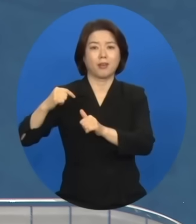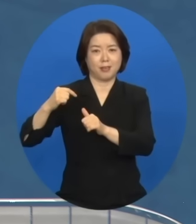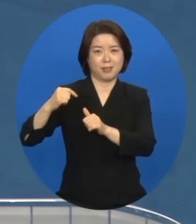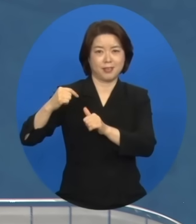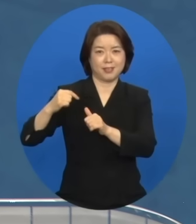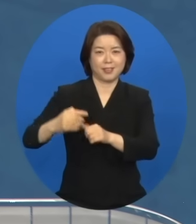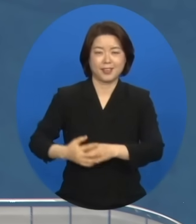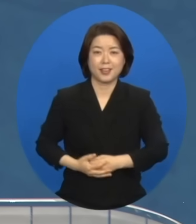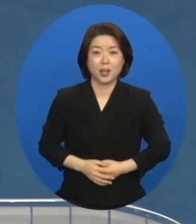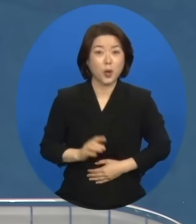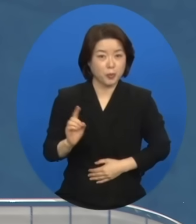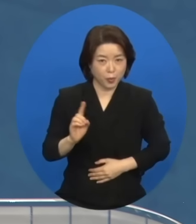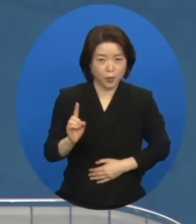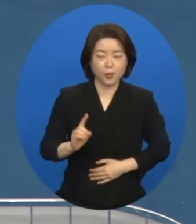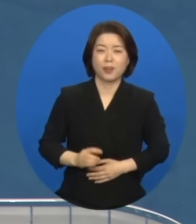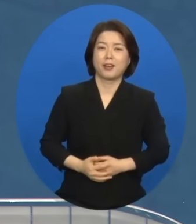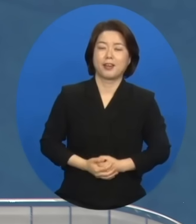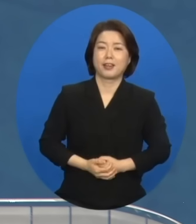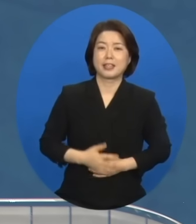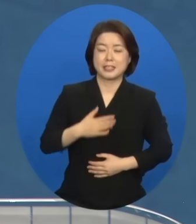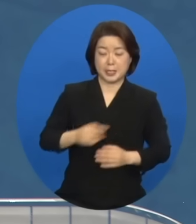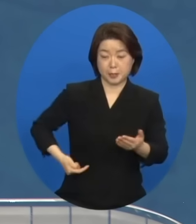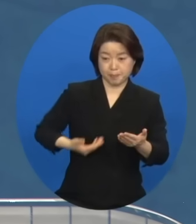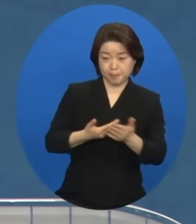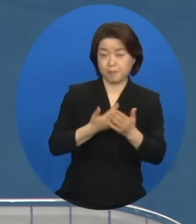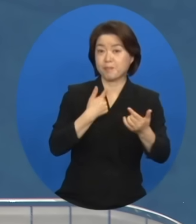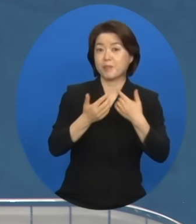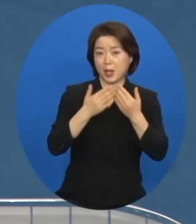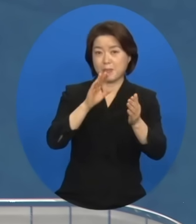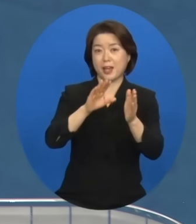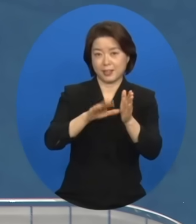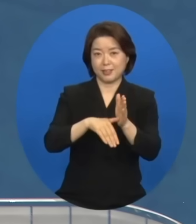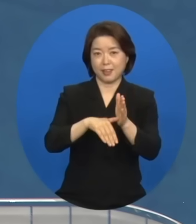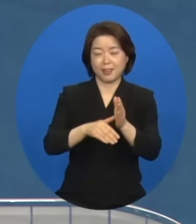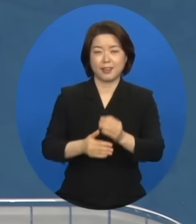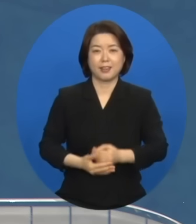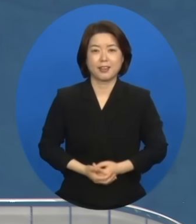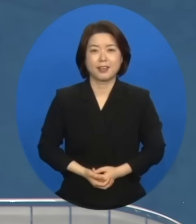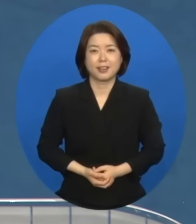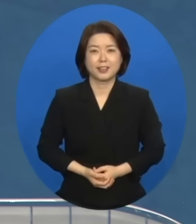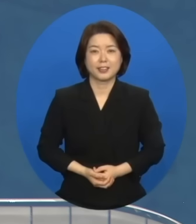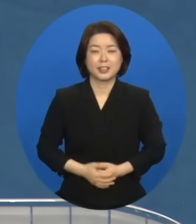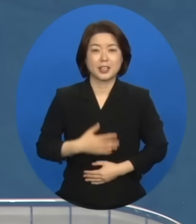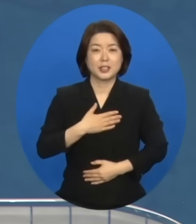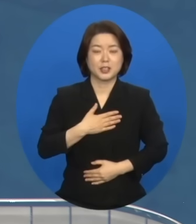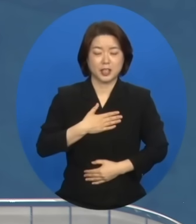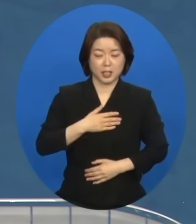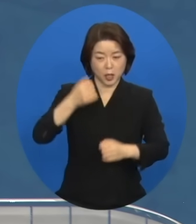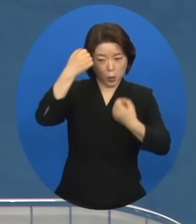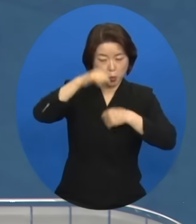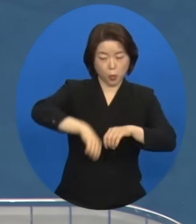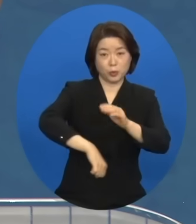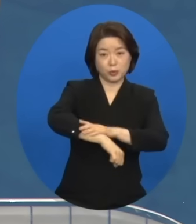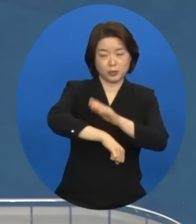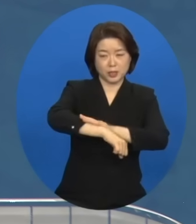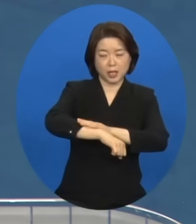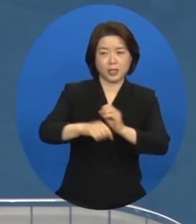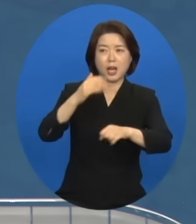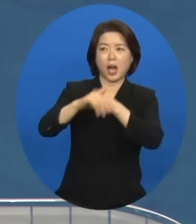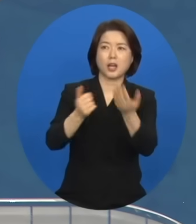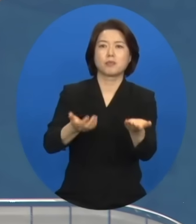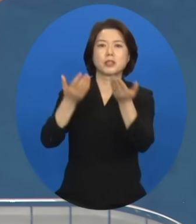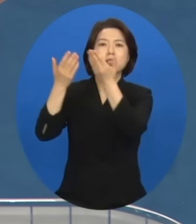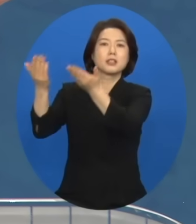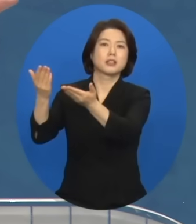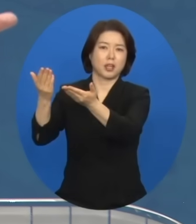제가 회심을 체험할 때 그때 저는 제 오른쪽 다리를 하나님께 바치겠다고